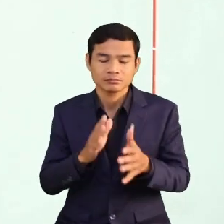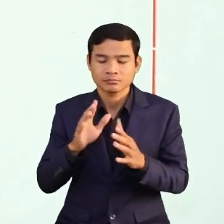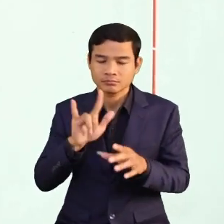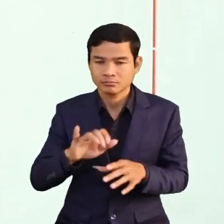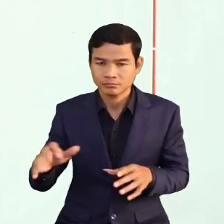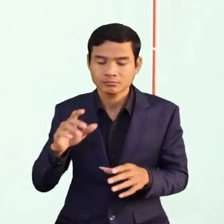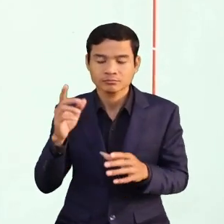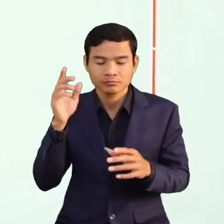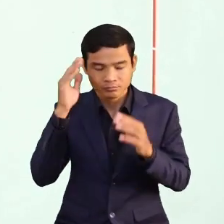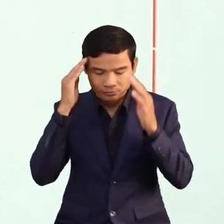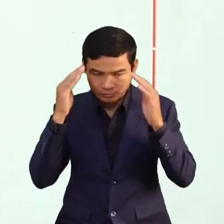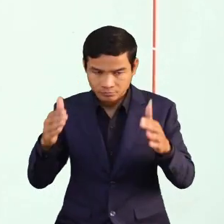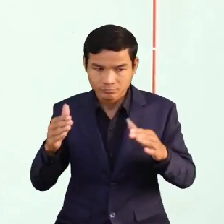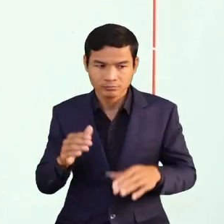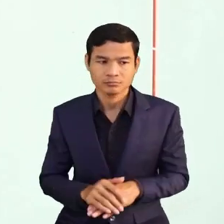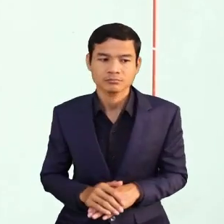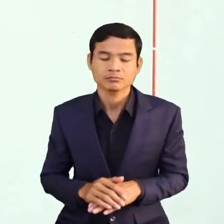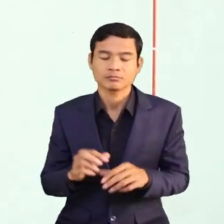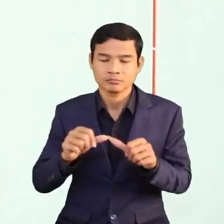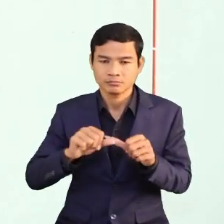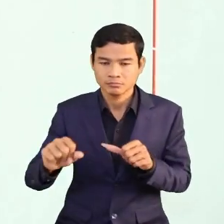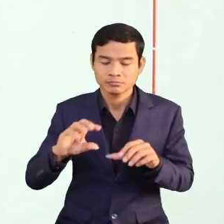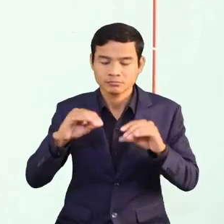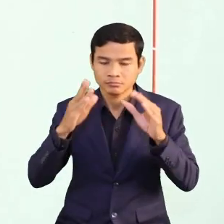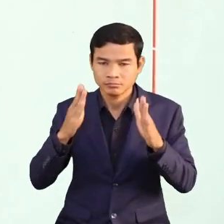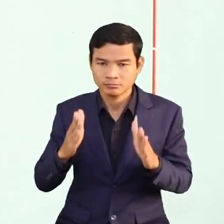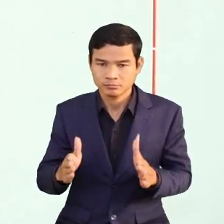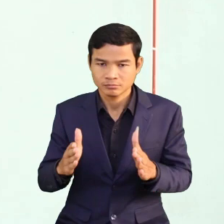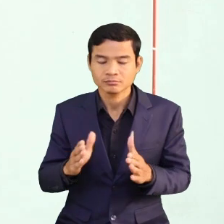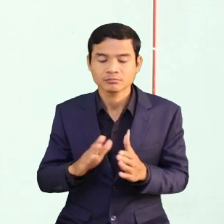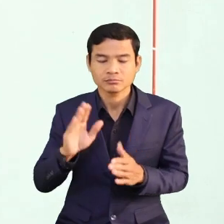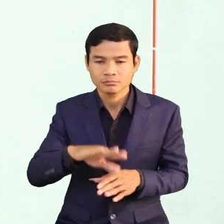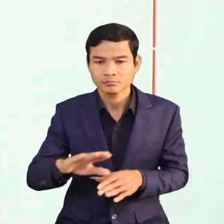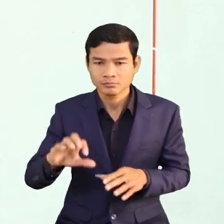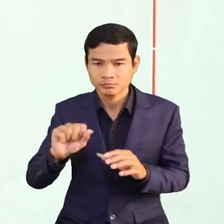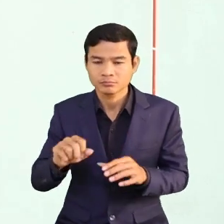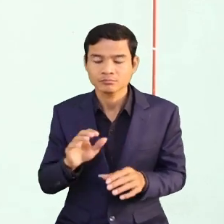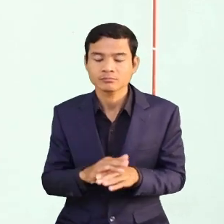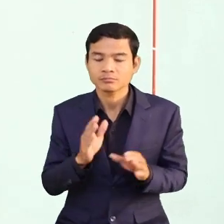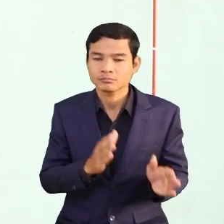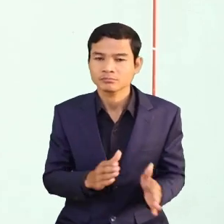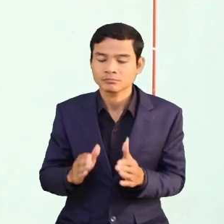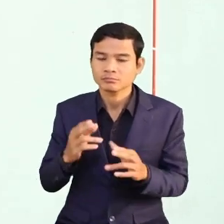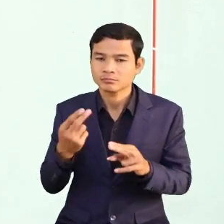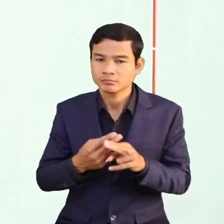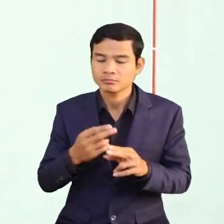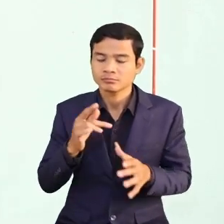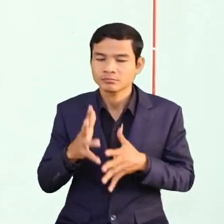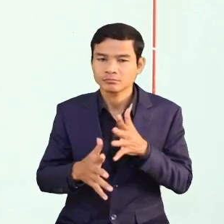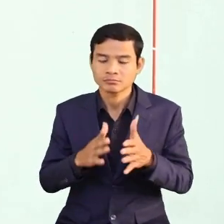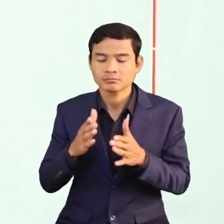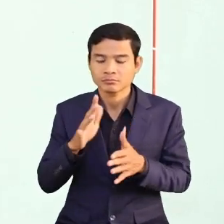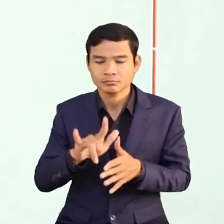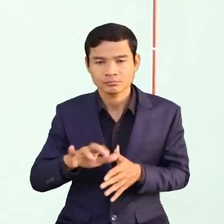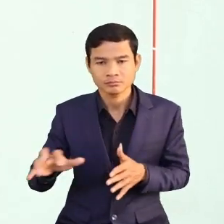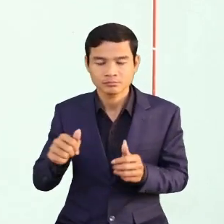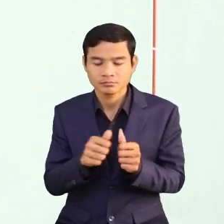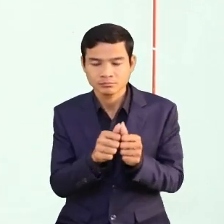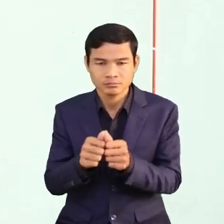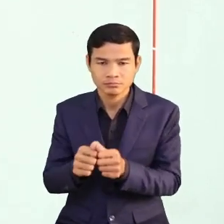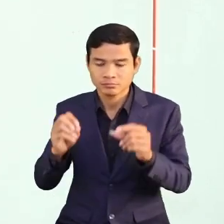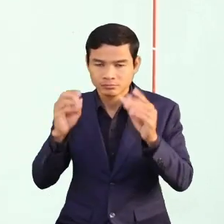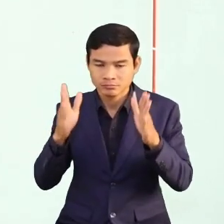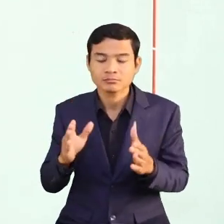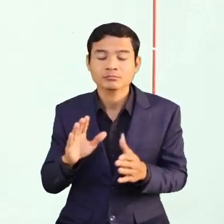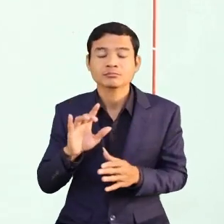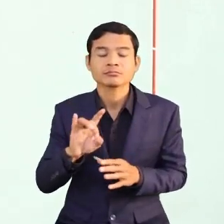กอบได้ยงชัดตระหนักตาบันตาตะเตียนนี้จะคนคนต่างอาคเนียเตรียมครูจะวักฮับซ้ำประกอบรวมชิมวยในครูวินมาดองเหมือน